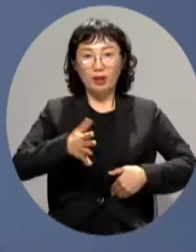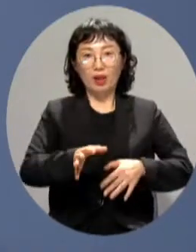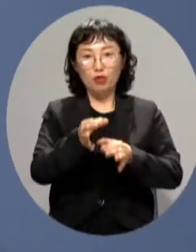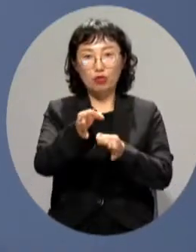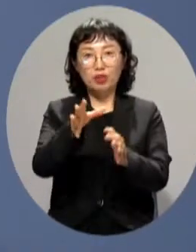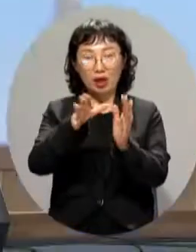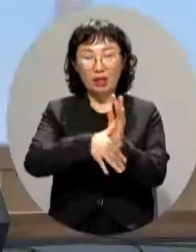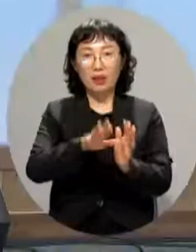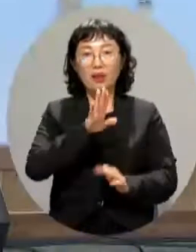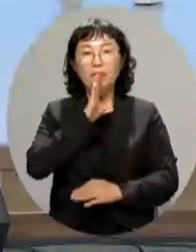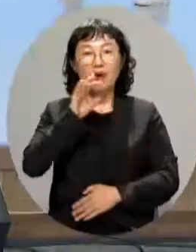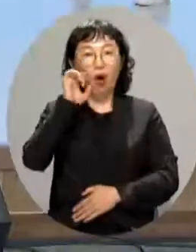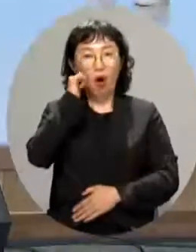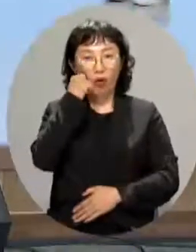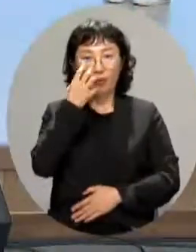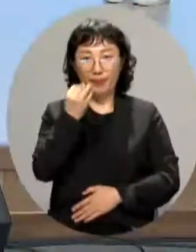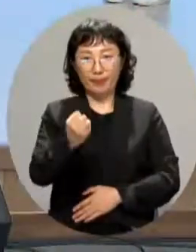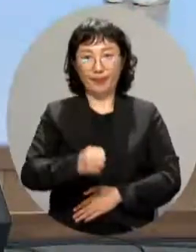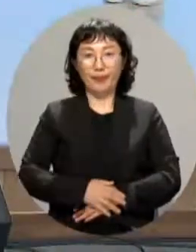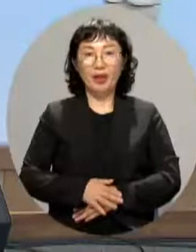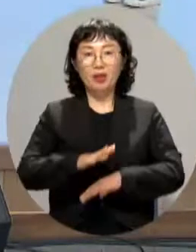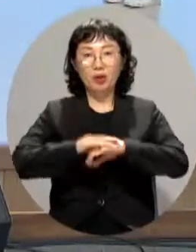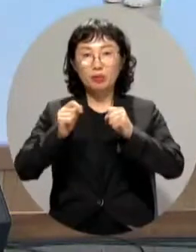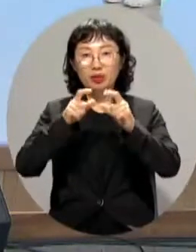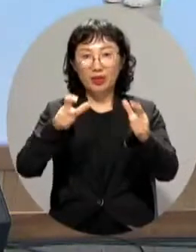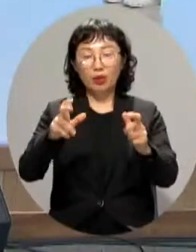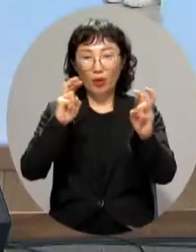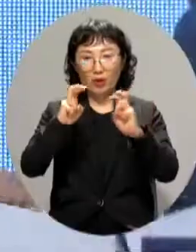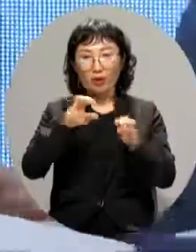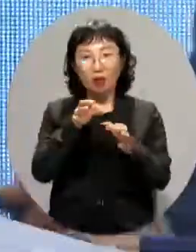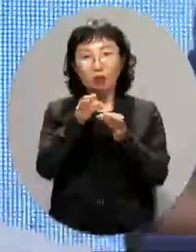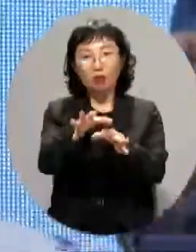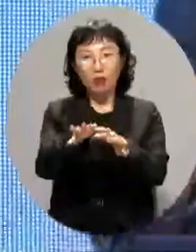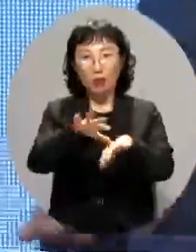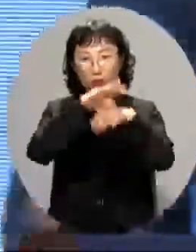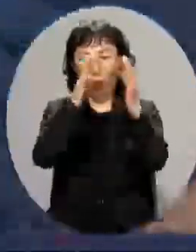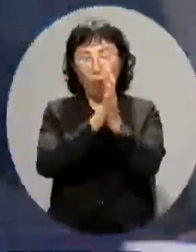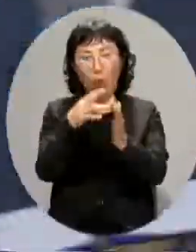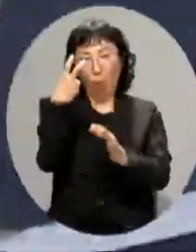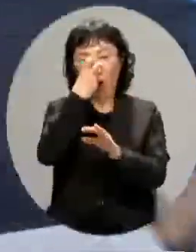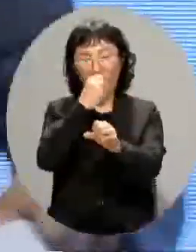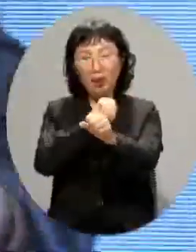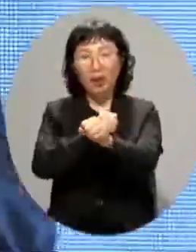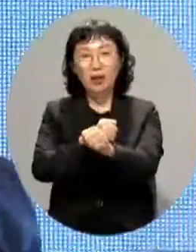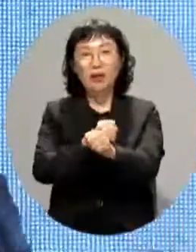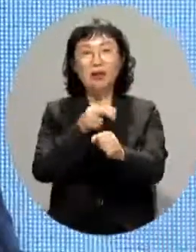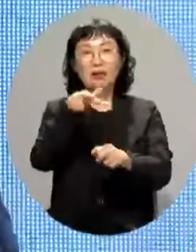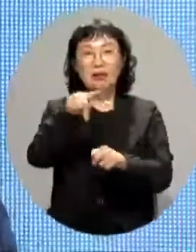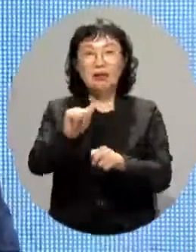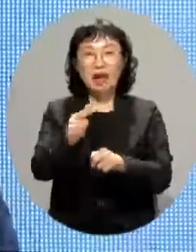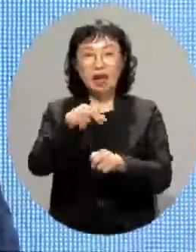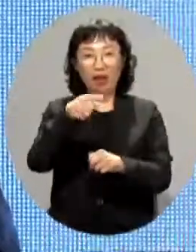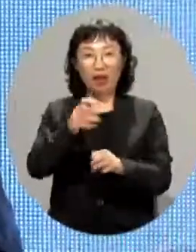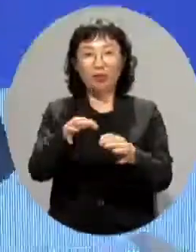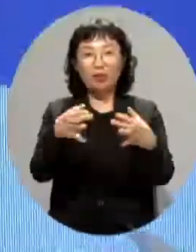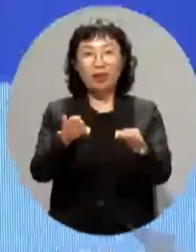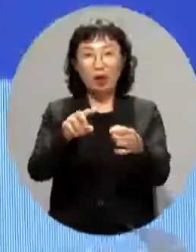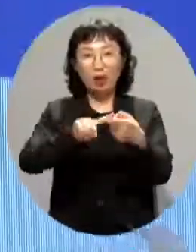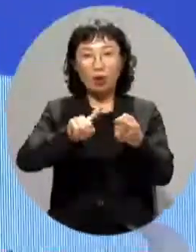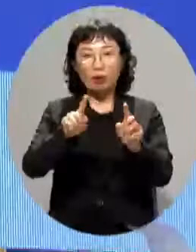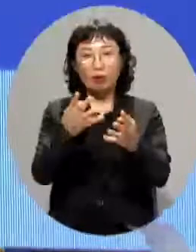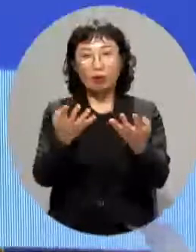애로사항들이 있는 게 사실입니다. 전라북도가 기업 투자를 총괄하는 국책은행인 산업은행과 업무 협약을